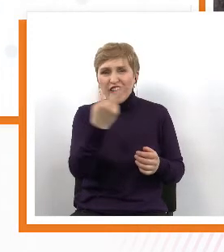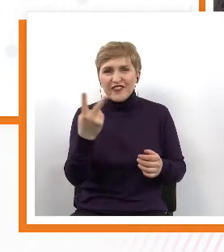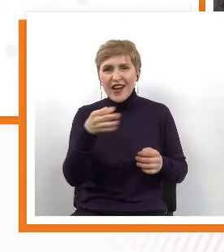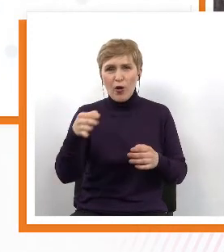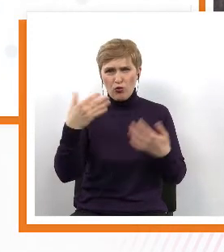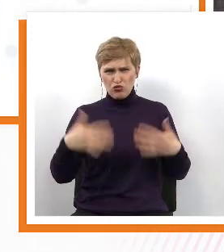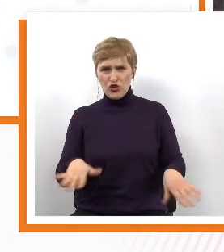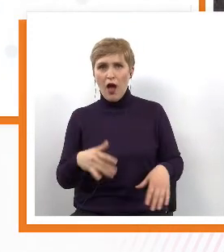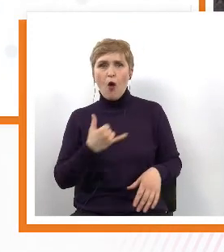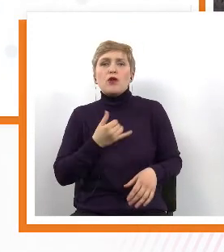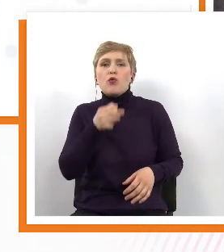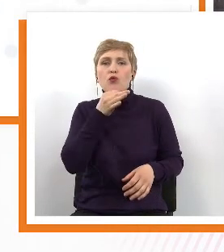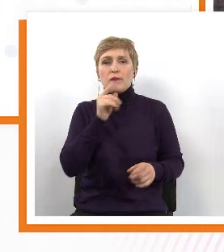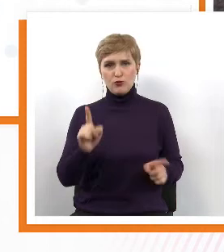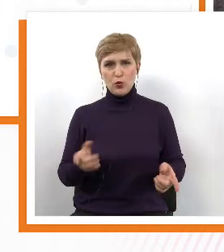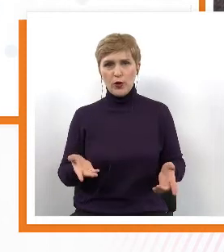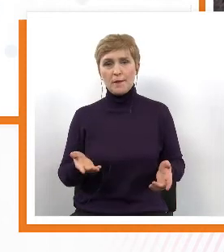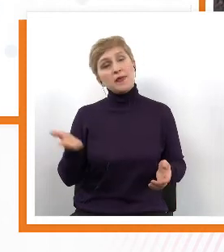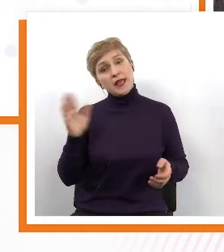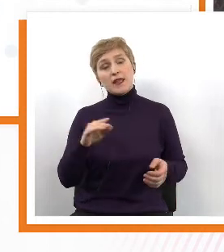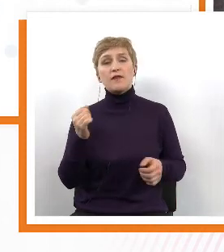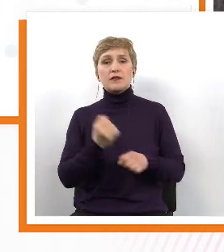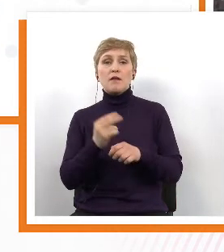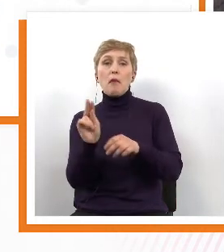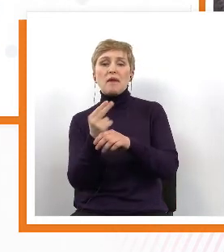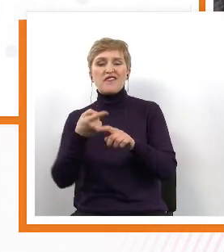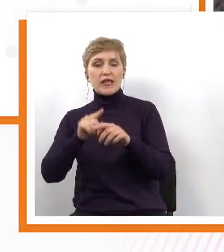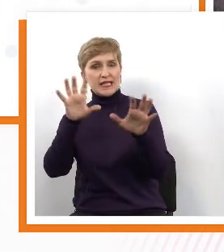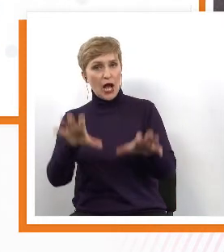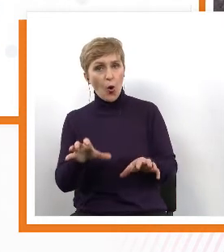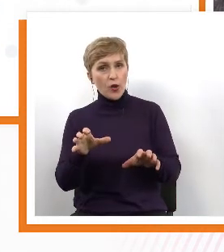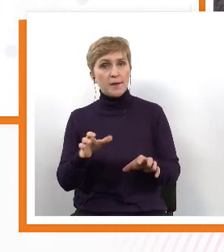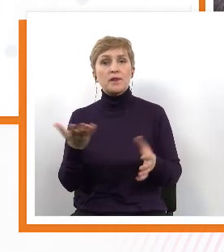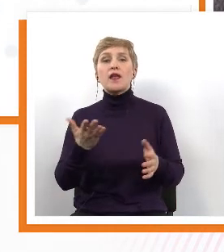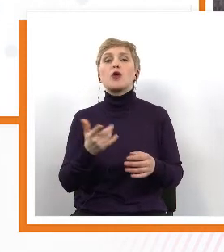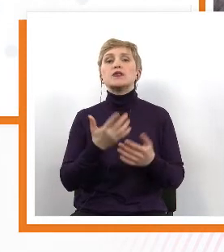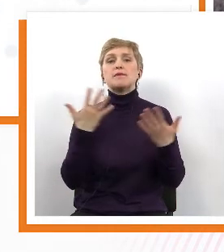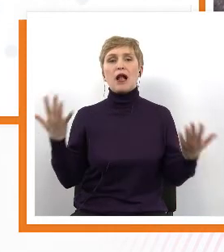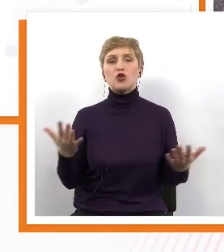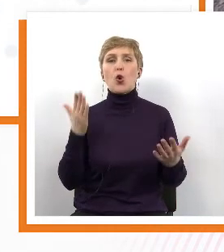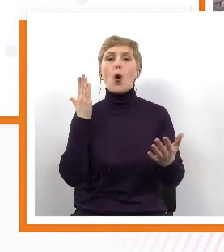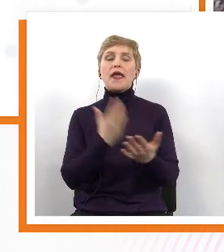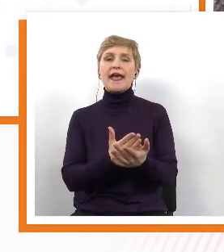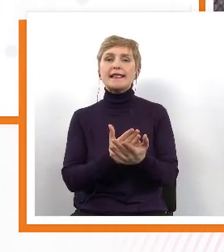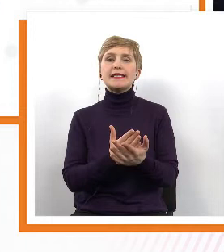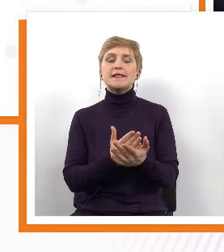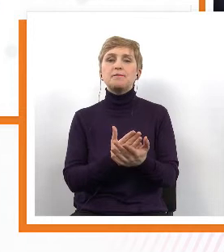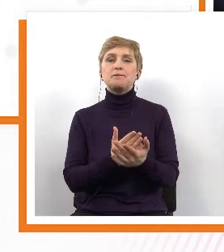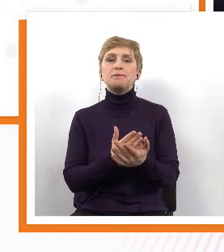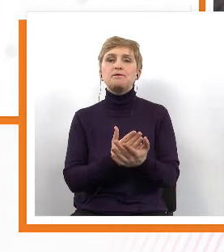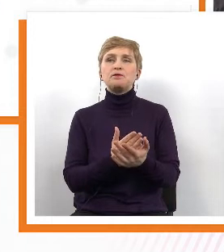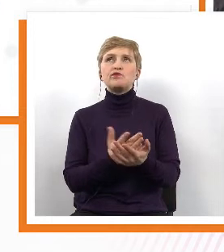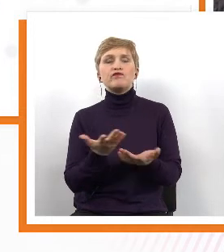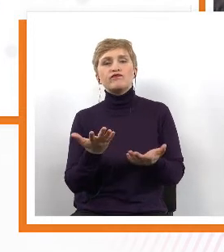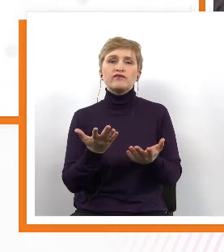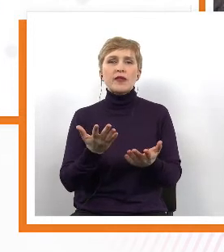почему у нас нет? Давайте делать поправки в эти законы. Значит, какой здесь большой есть, на самом